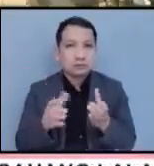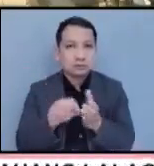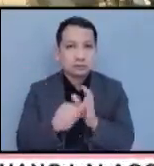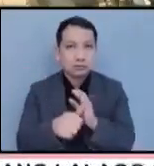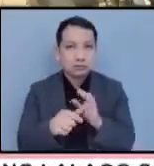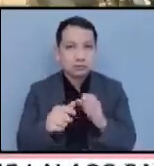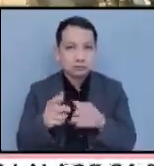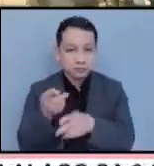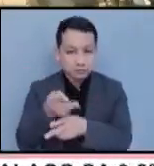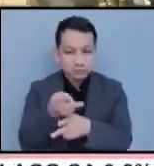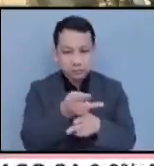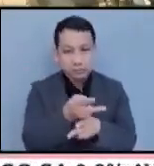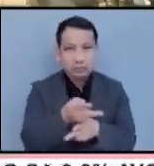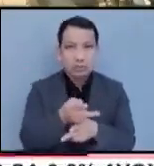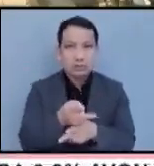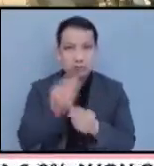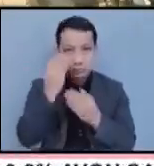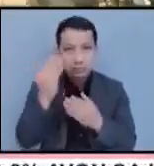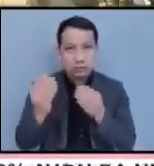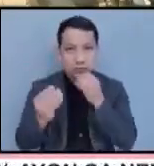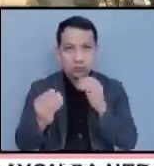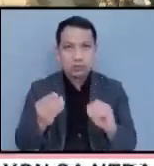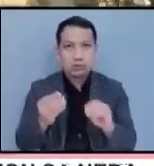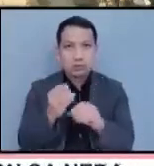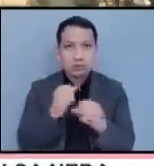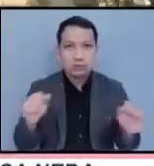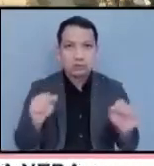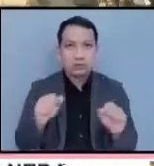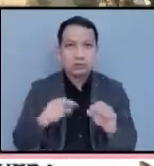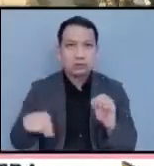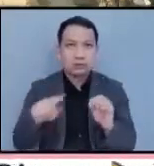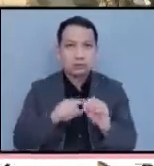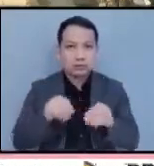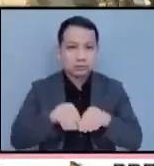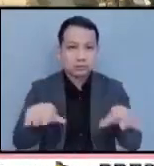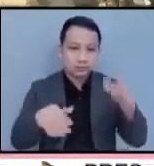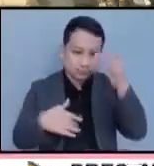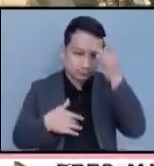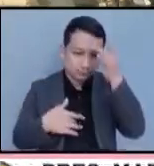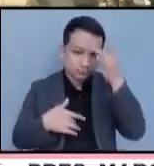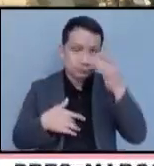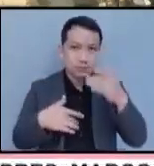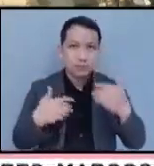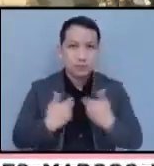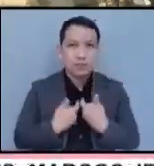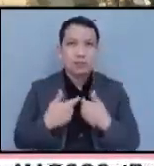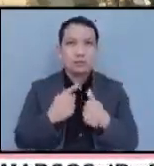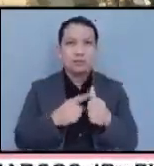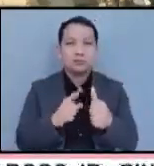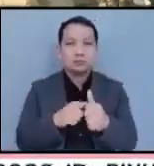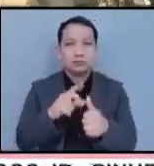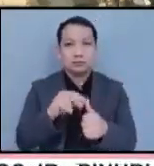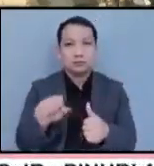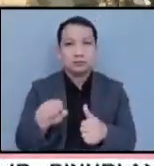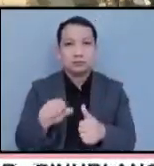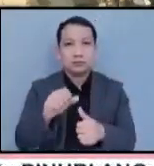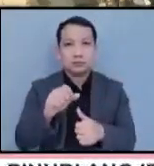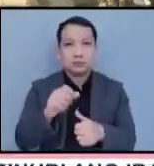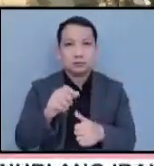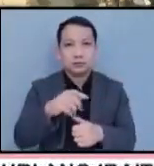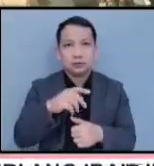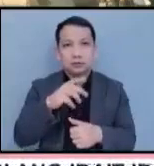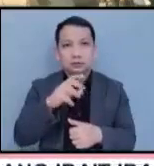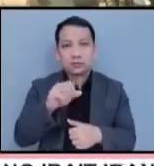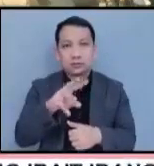hayop. Utos ng Pangulo, tiyaking maiwasan ang pagkalat ng mga sakit sa mga hayop gaya ng avian flu at swine flu. Tiniyak ni